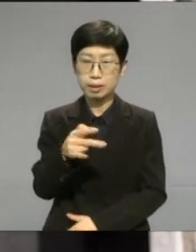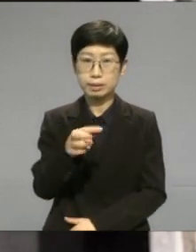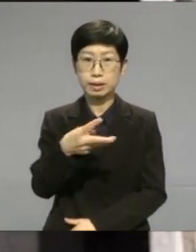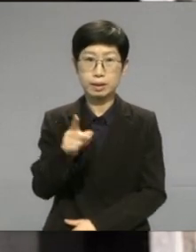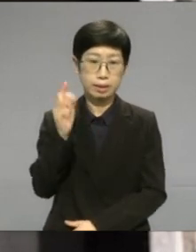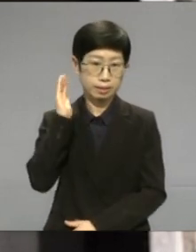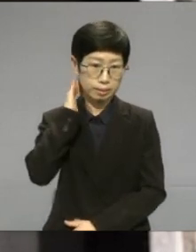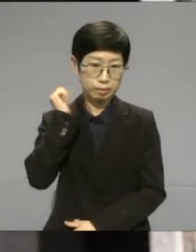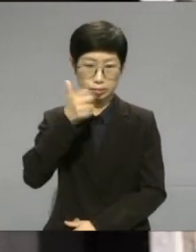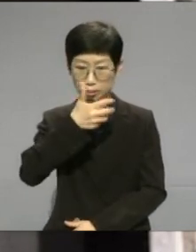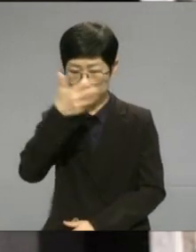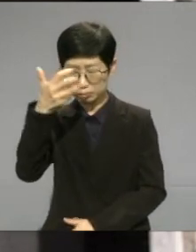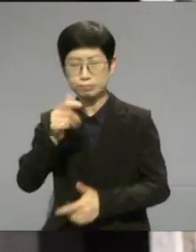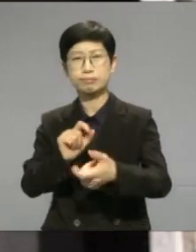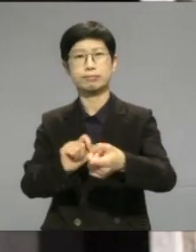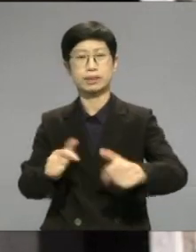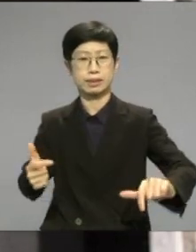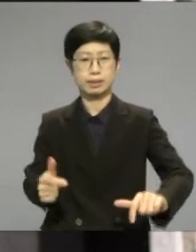not their dream.